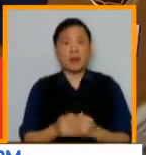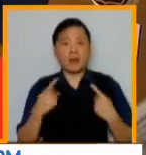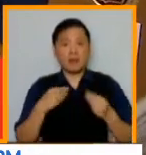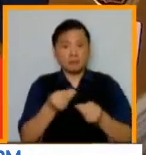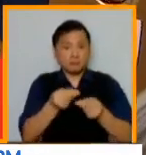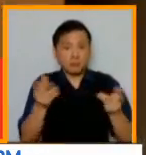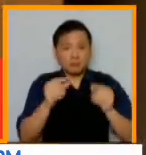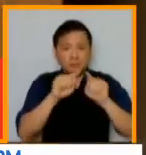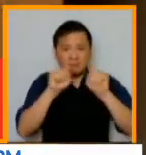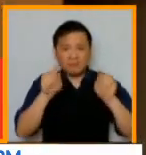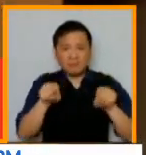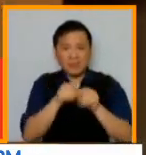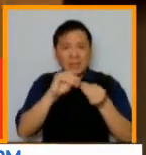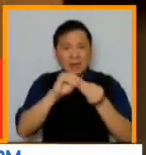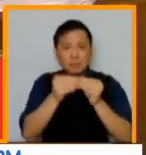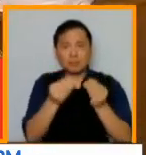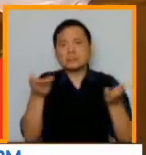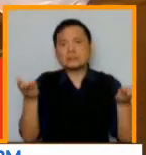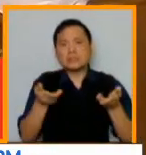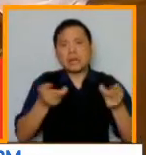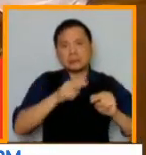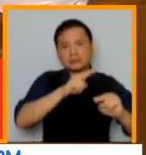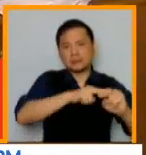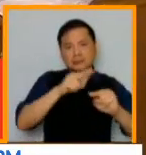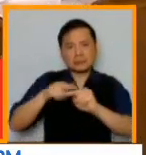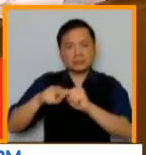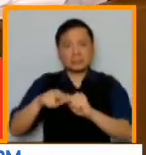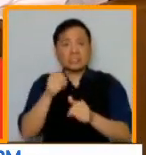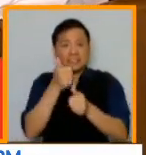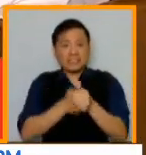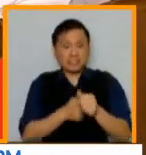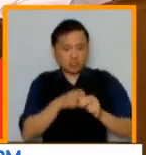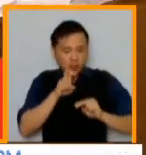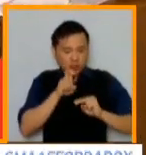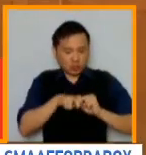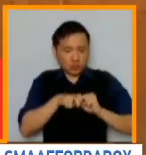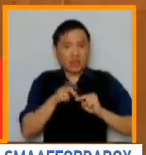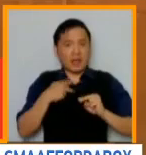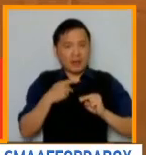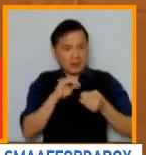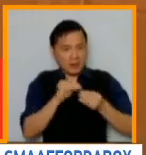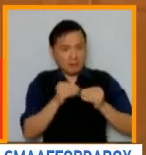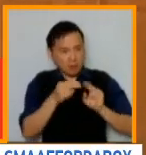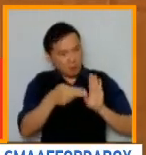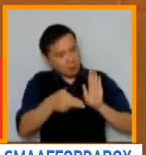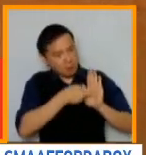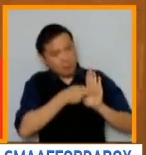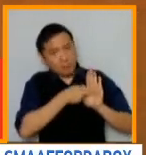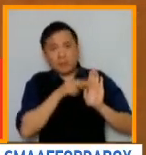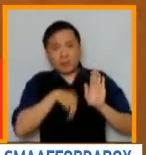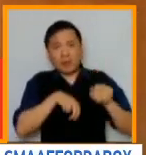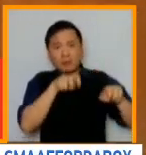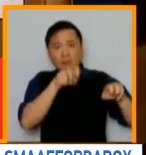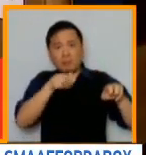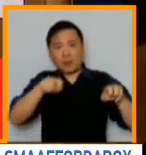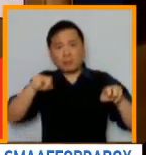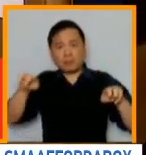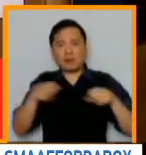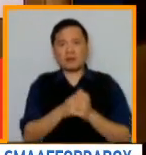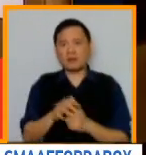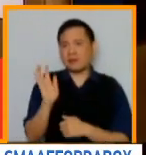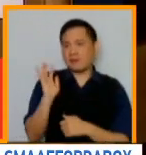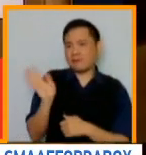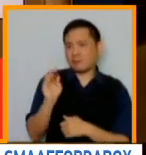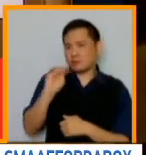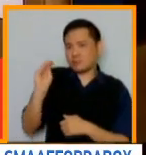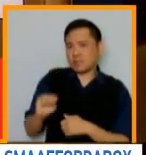kapareho itong numero sa mga upuan. 3 lang ang pwedeng umupo kada hanay. 50% capacity ang pinapayagan sa loob base sa